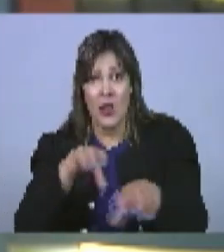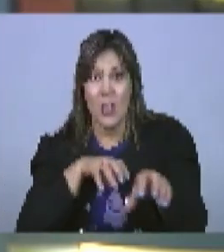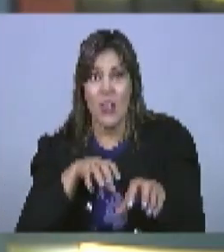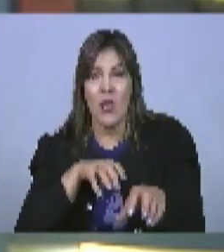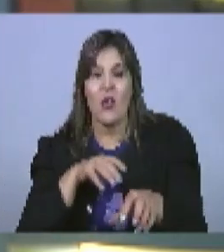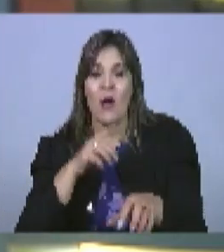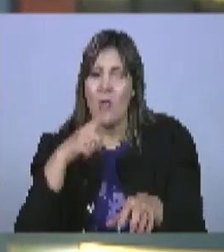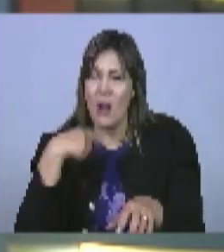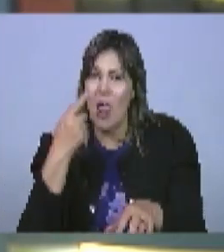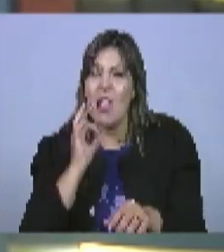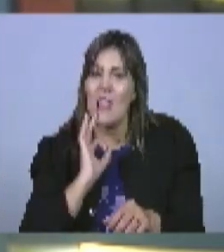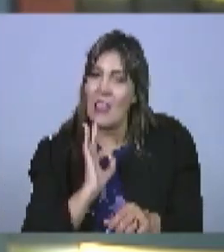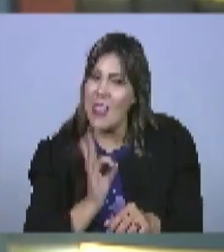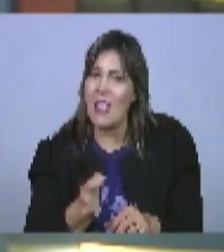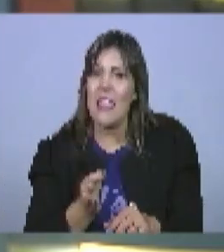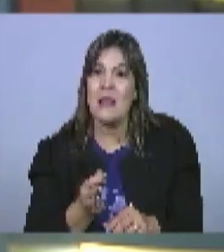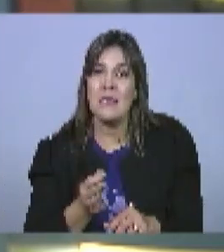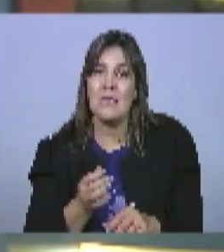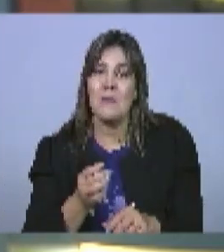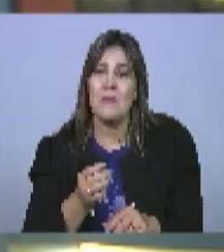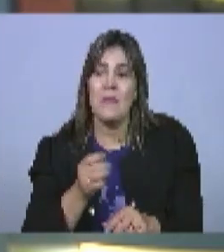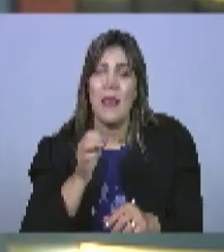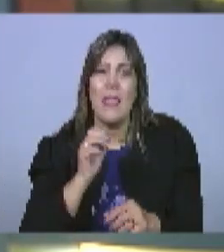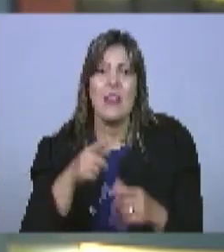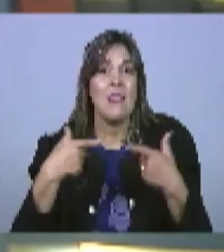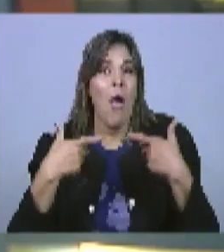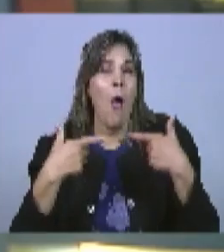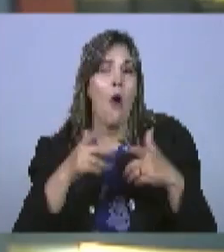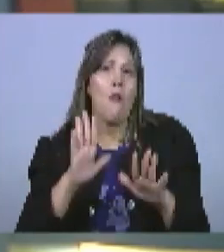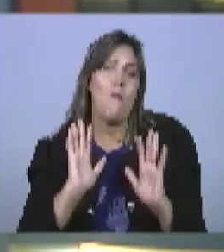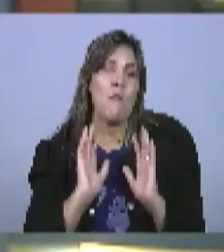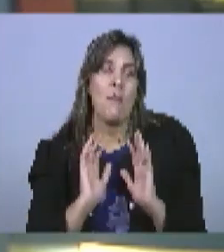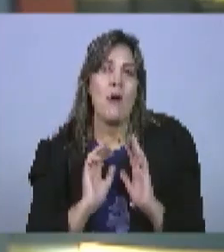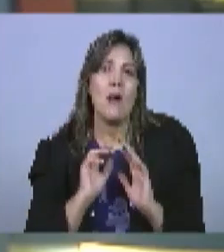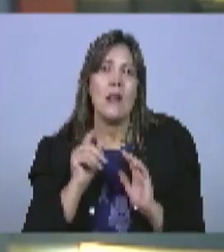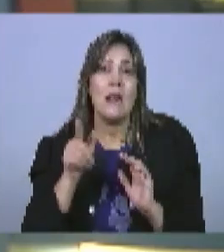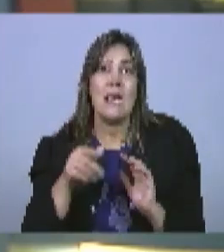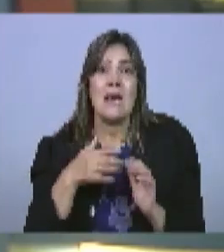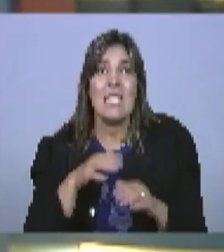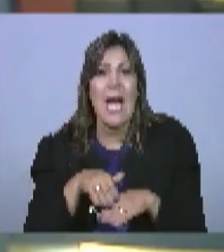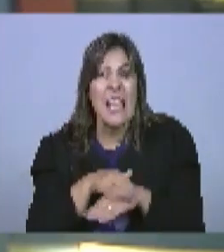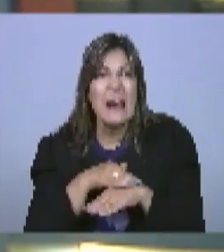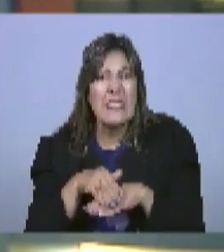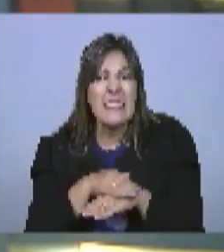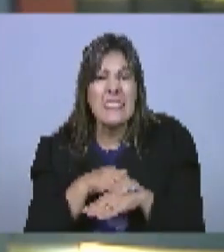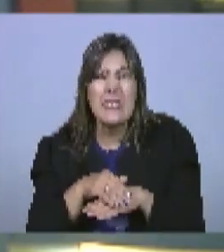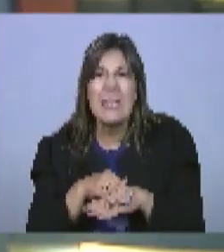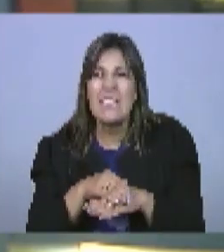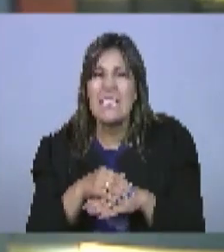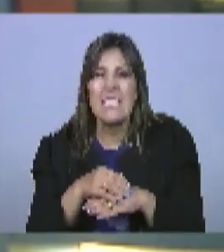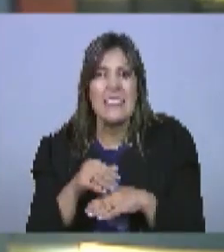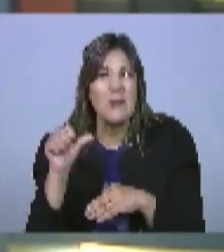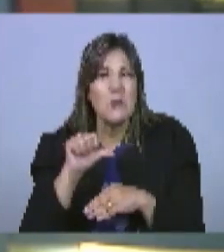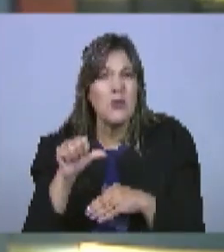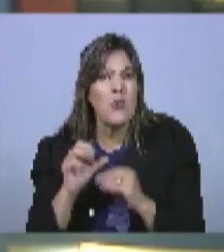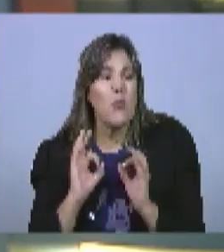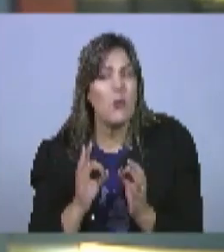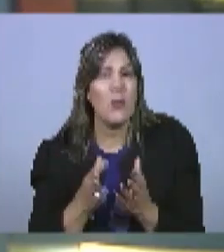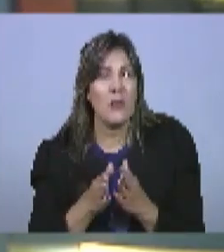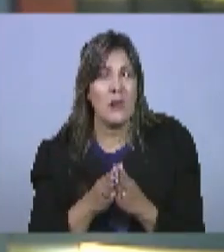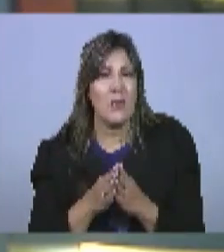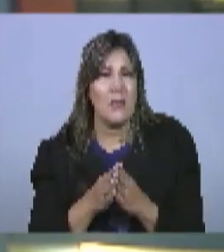وتوعدت بقوه واضح كمان ان تشعر باهانه شديده لان ده حدث في حفل تنصيب رئيس جديد